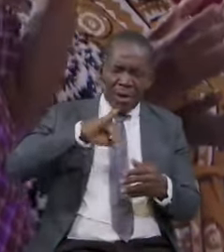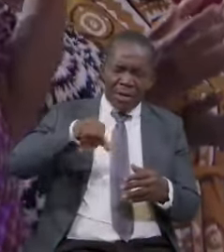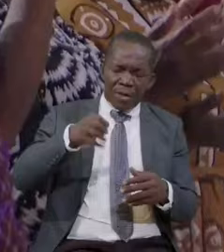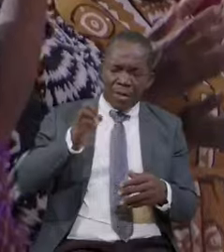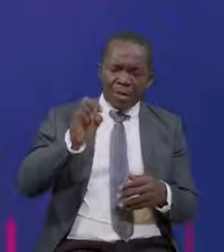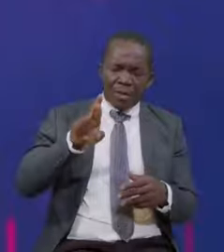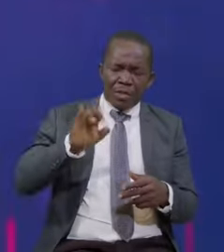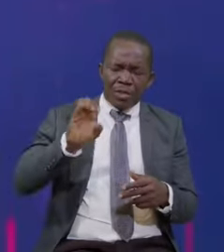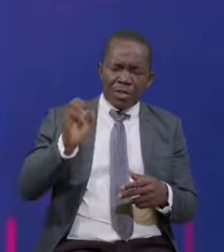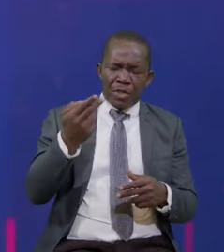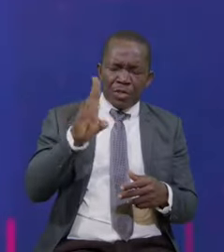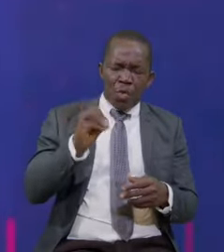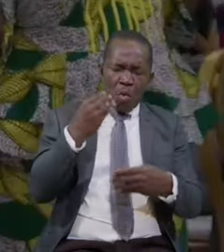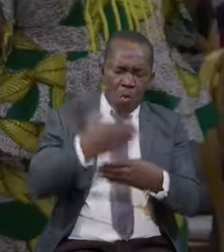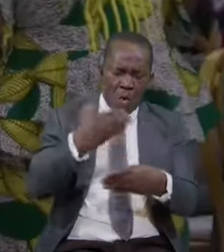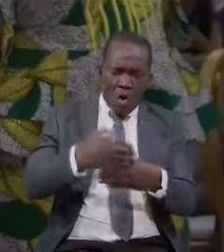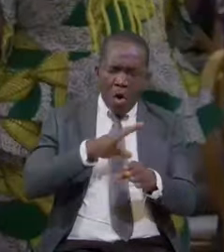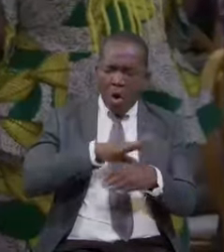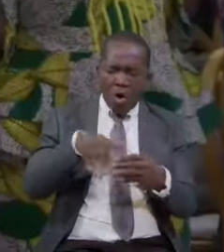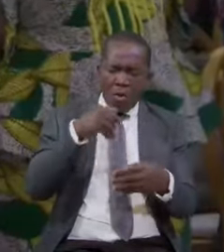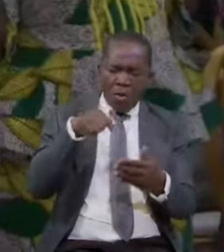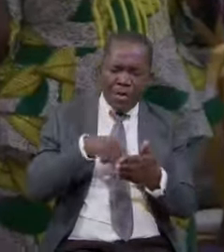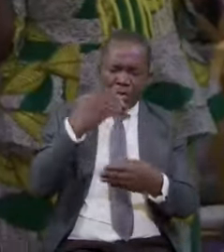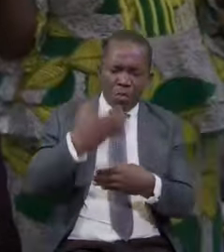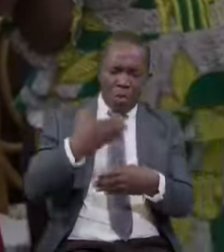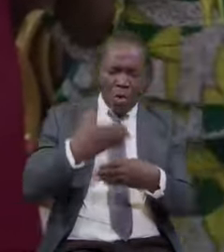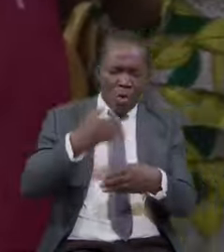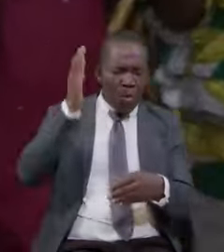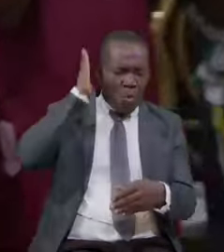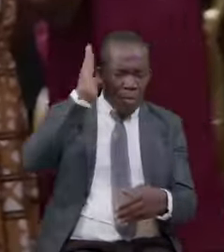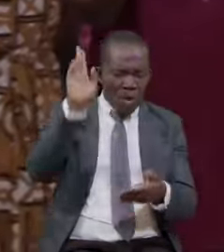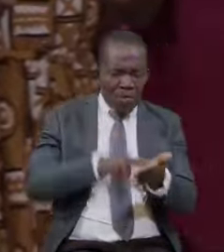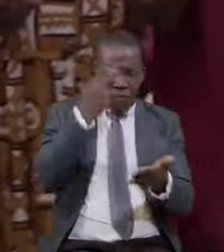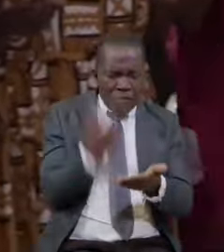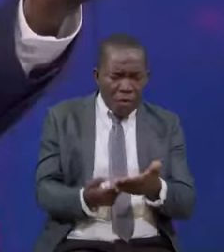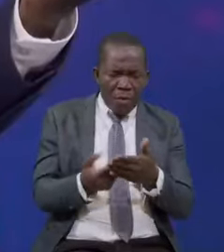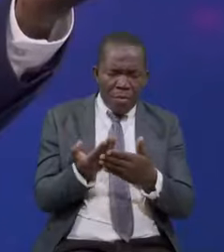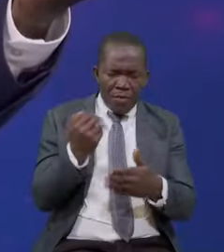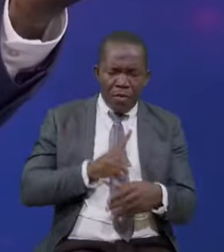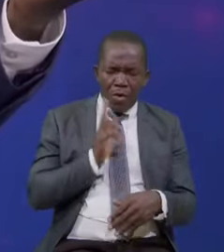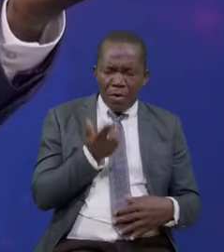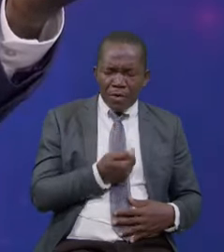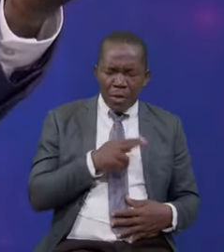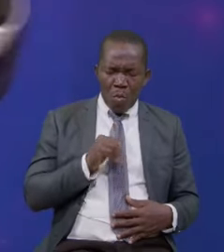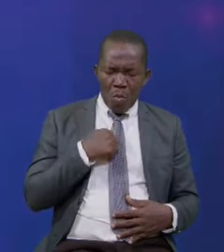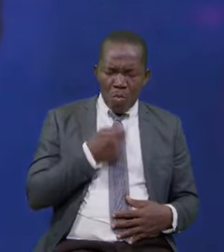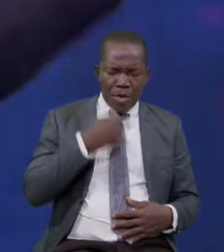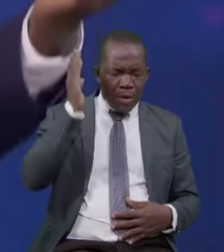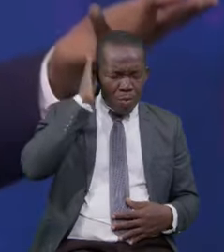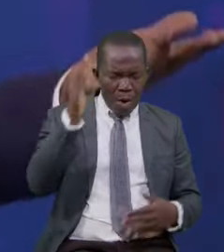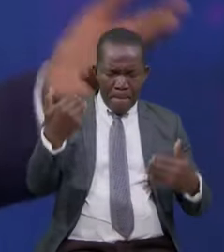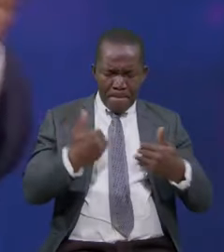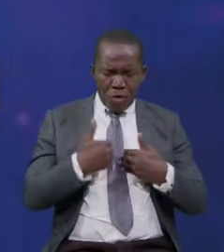les murailles devant toi vont tomber nous possédons la terre promise